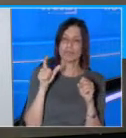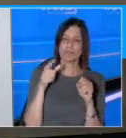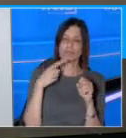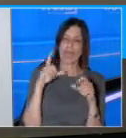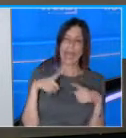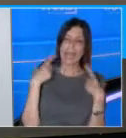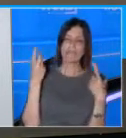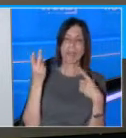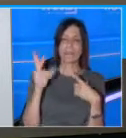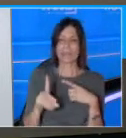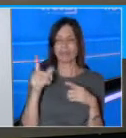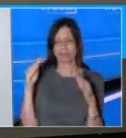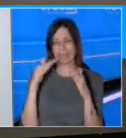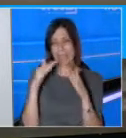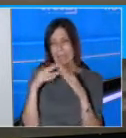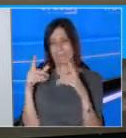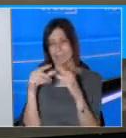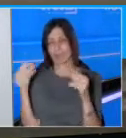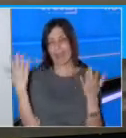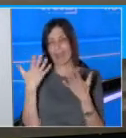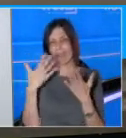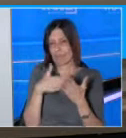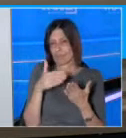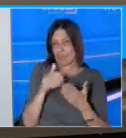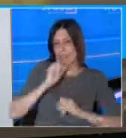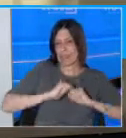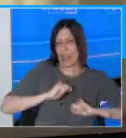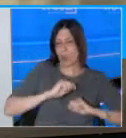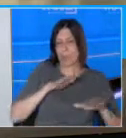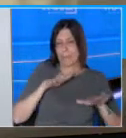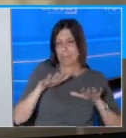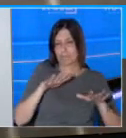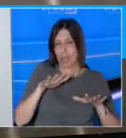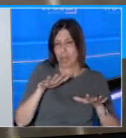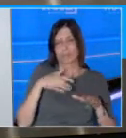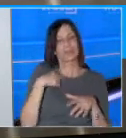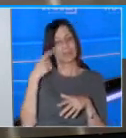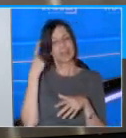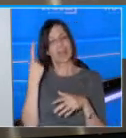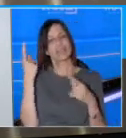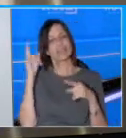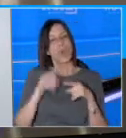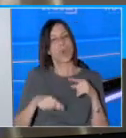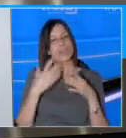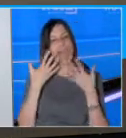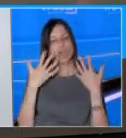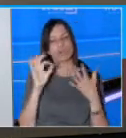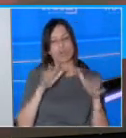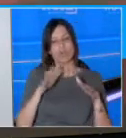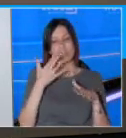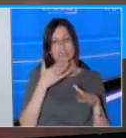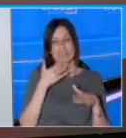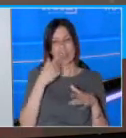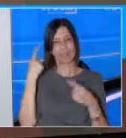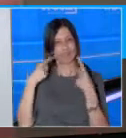ברצועה. איך תנהגו מעכשיו הממשלה? אני חושב שאחת הטעויות הגדולות של ממשלות ישראל